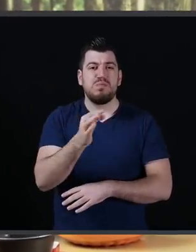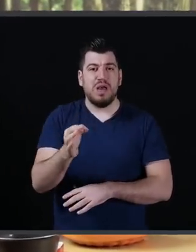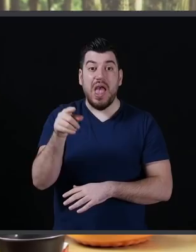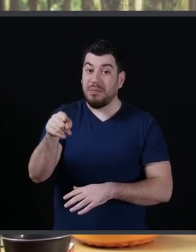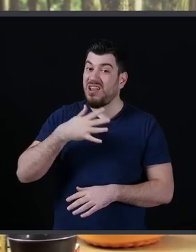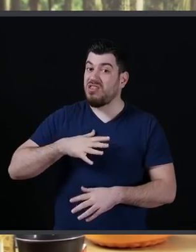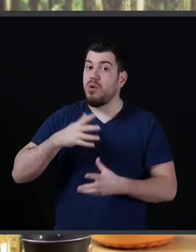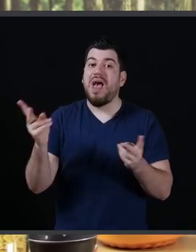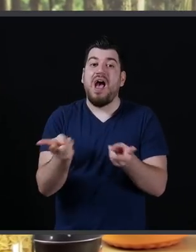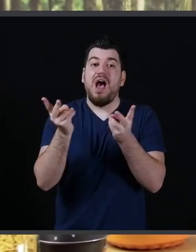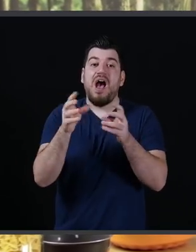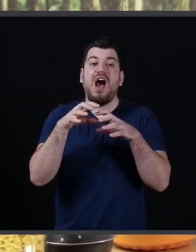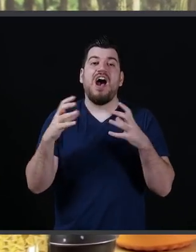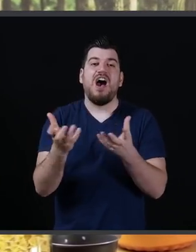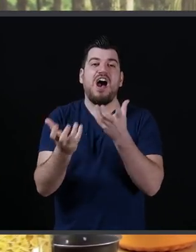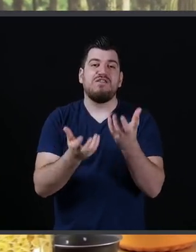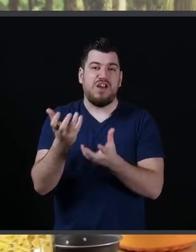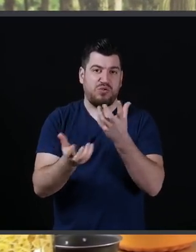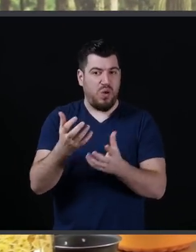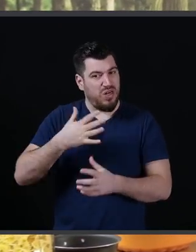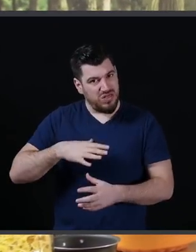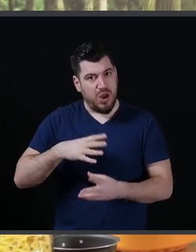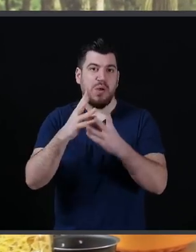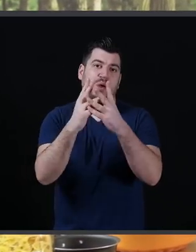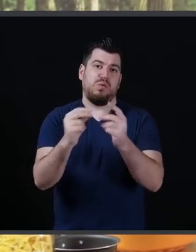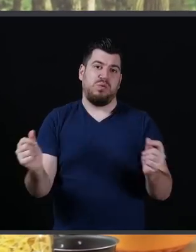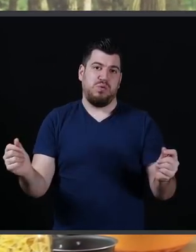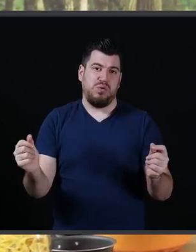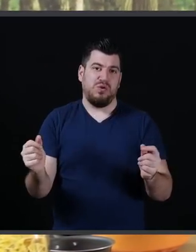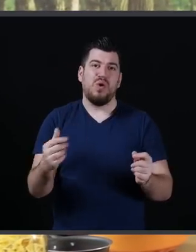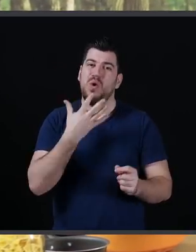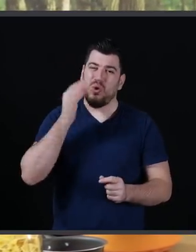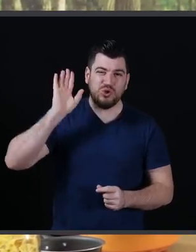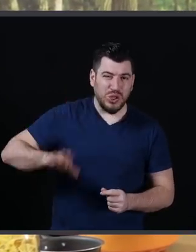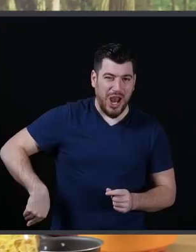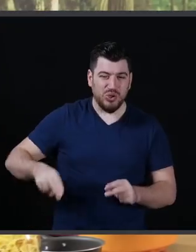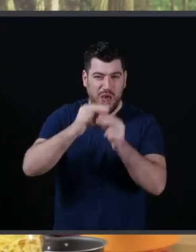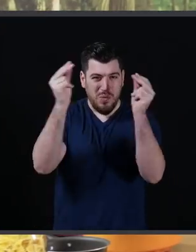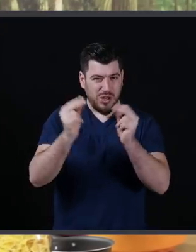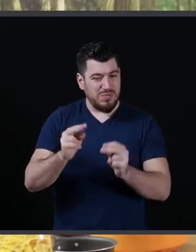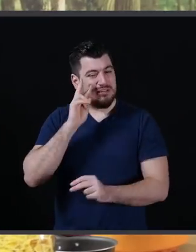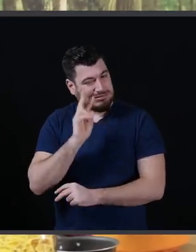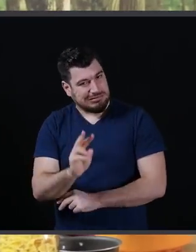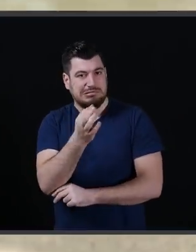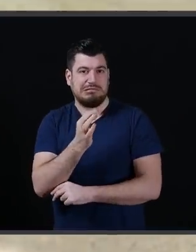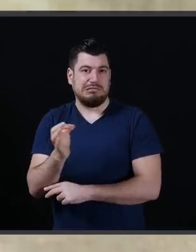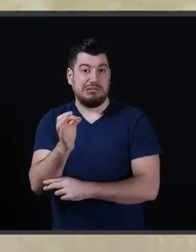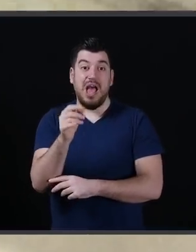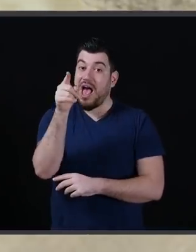φαίνονται στο τέλος Κάποιος που ξέρει θα το καταλάβει Κάποιος που δεν ξέρει σίγουρα δεν θα το καταλάβει Αλλά επειδή εσείς είστε επαγγελματί Όσο σας βλέπετε